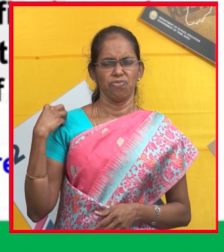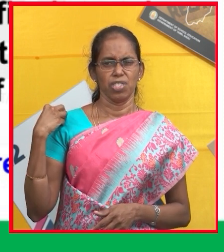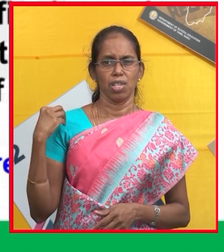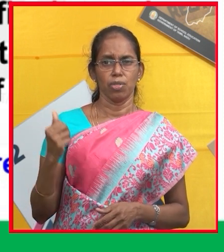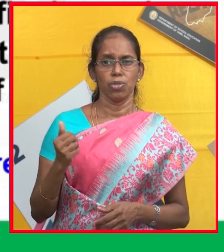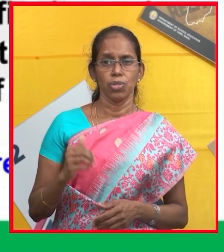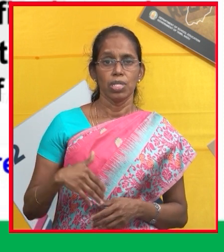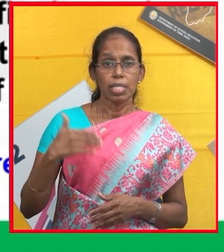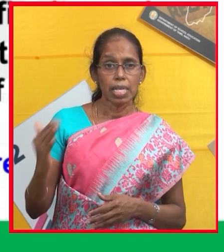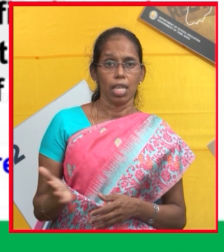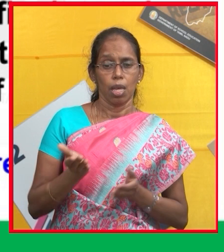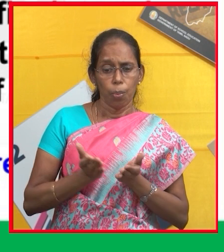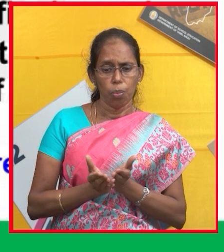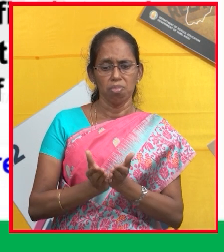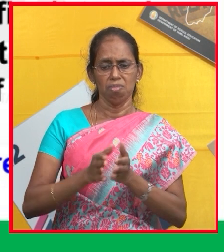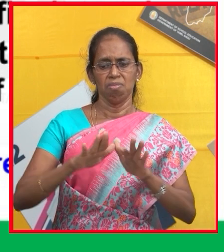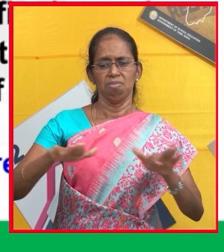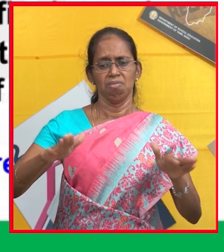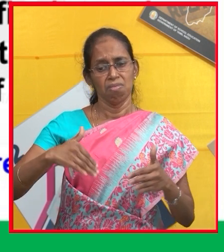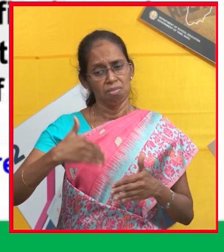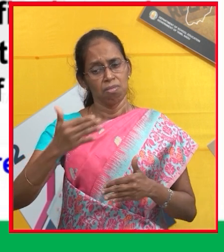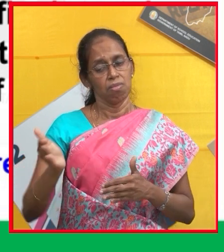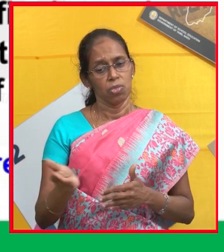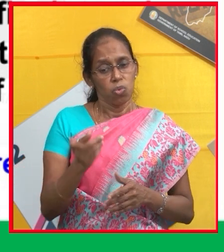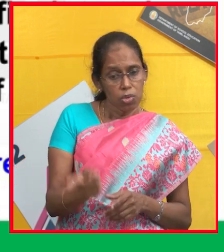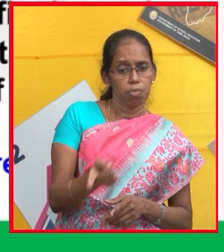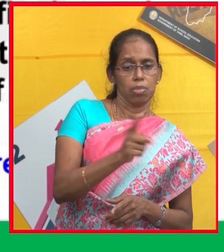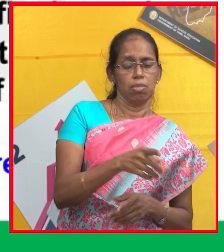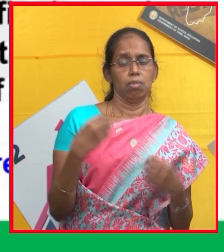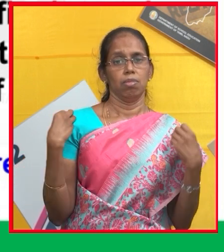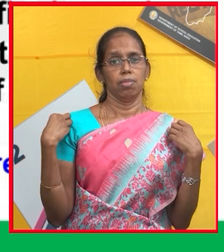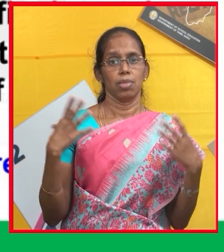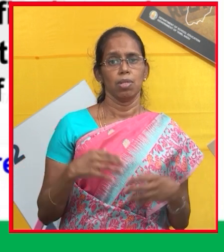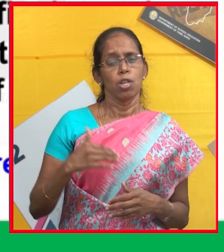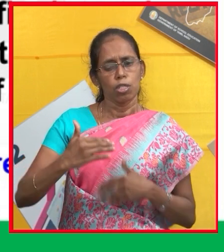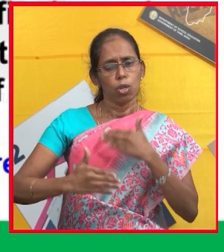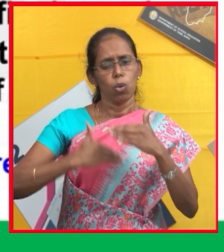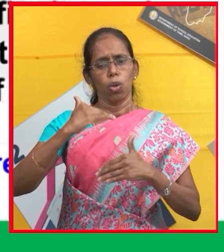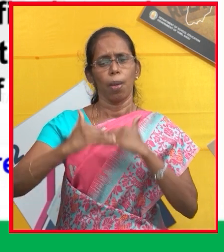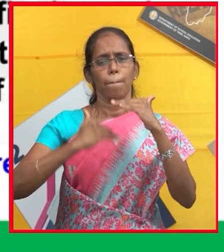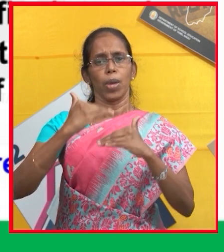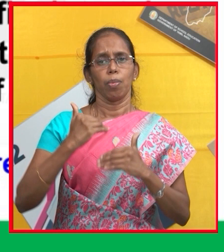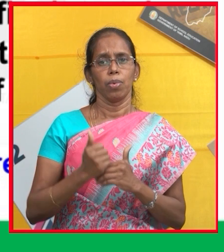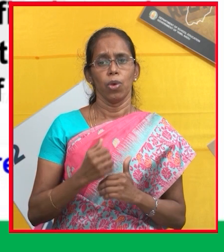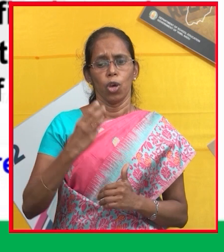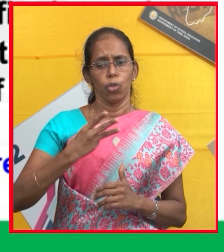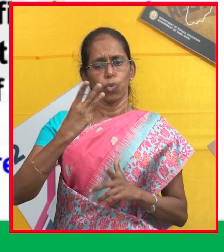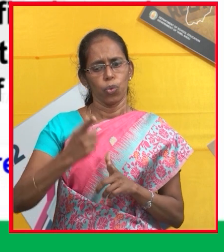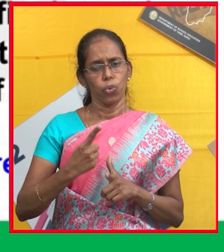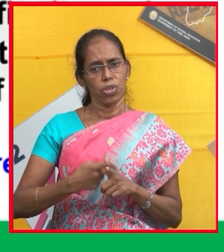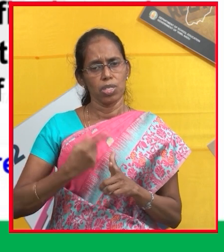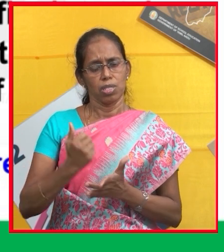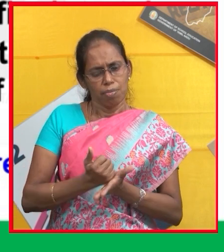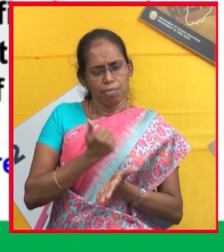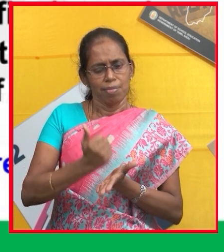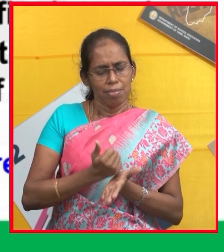take the boat out to sea from one point to another, but we slowly built upon it through 3 years of